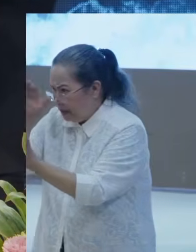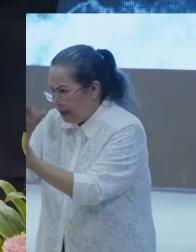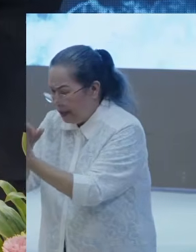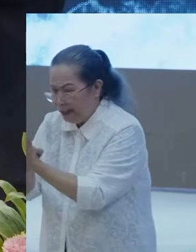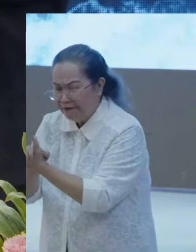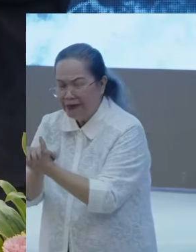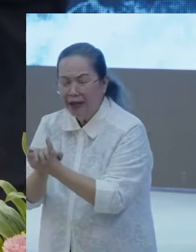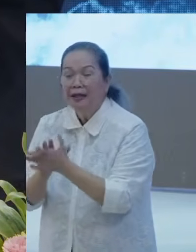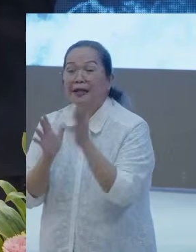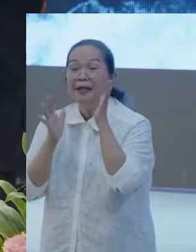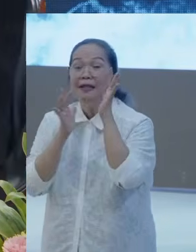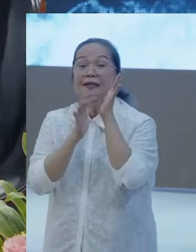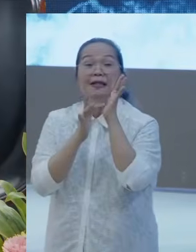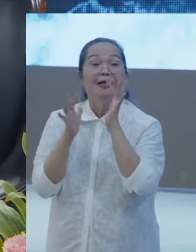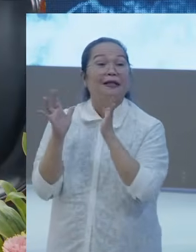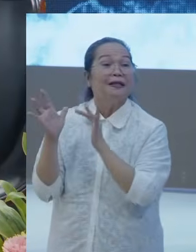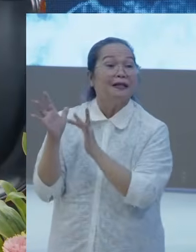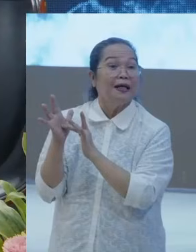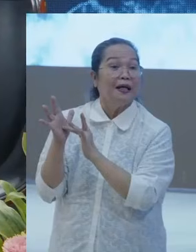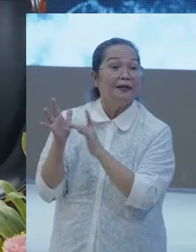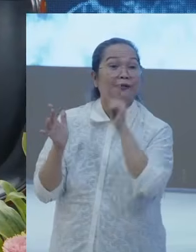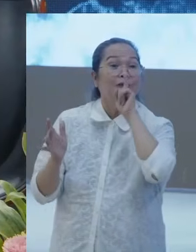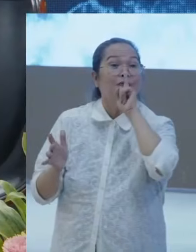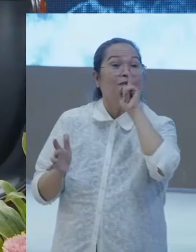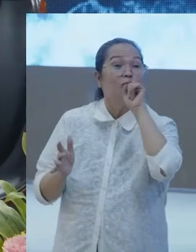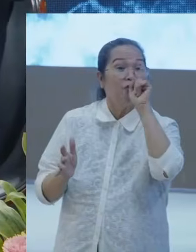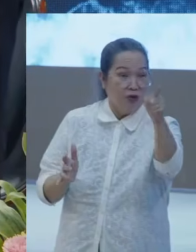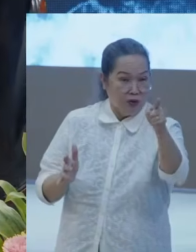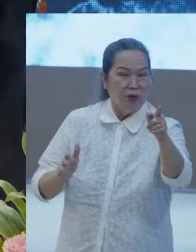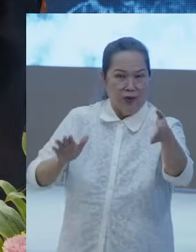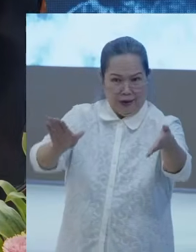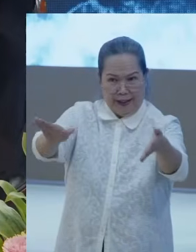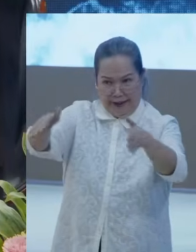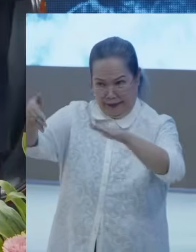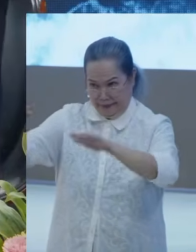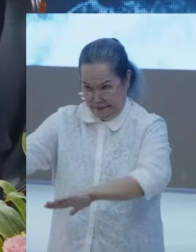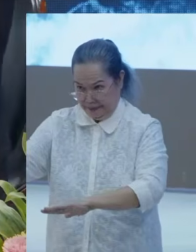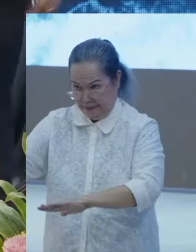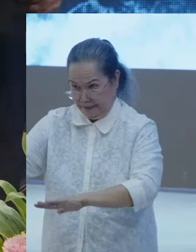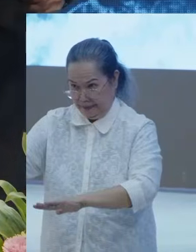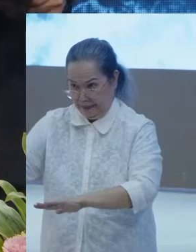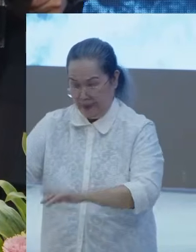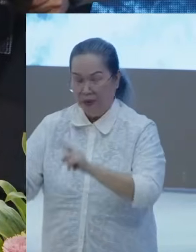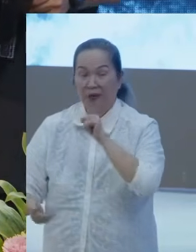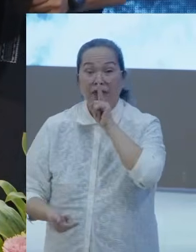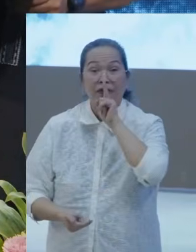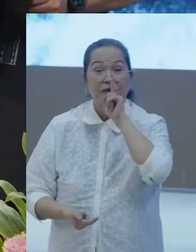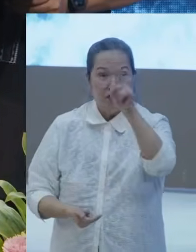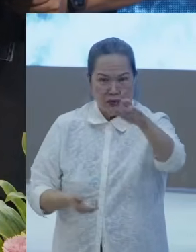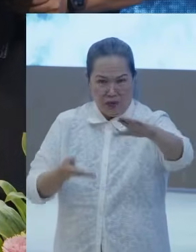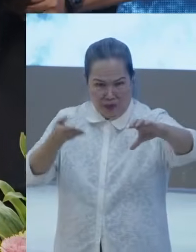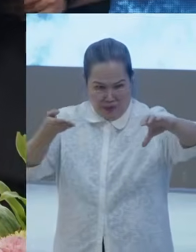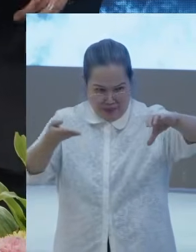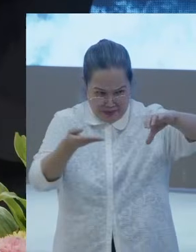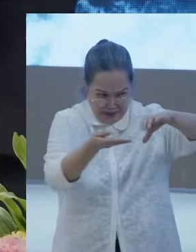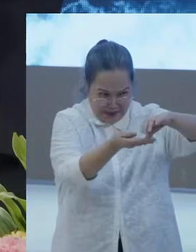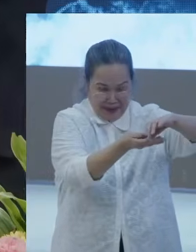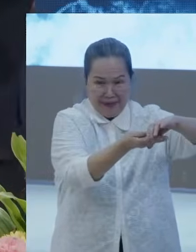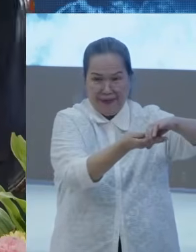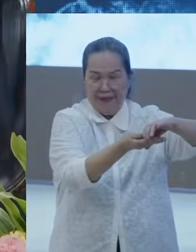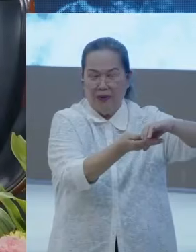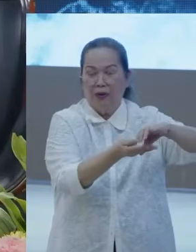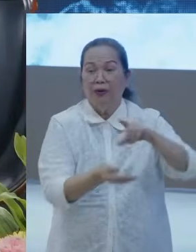Si Jesus ay tunay na namatay, tunay na inilibing,